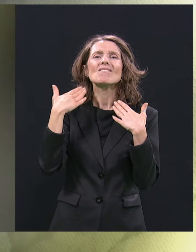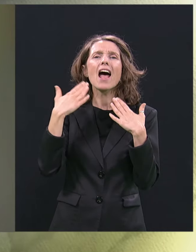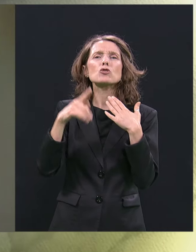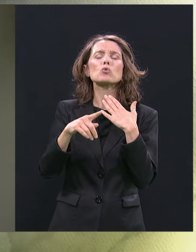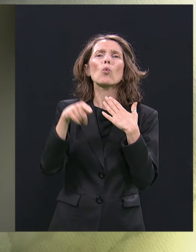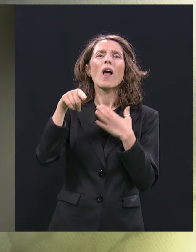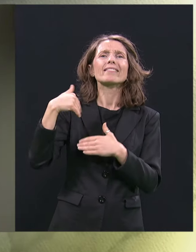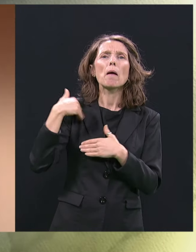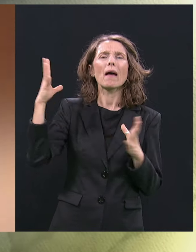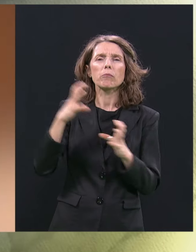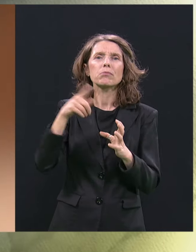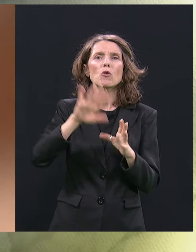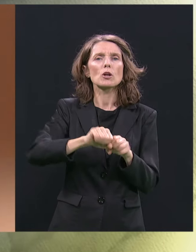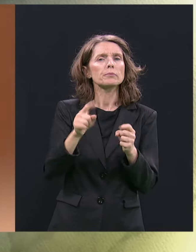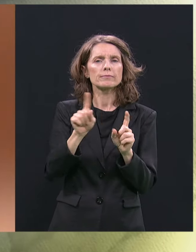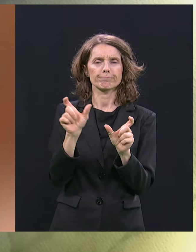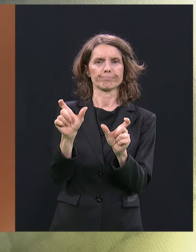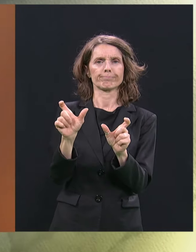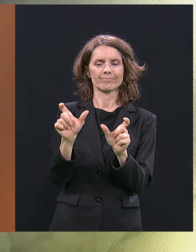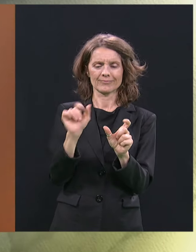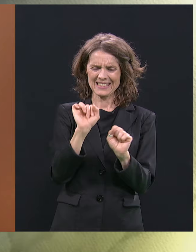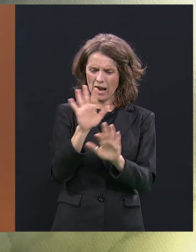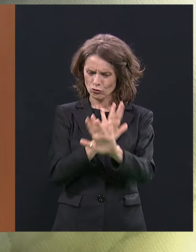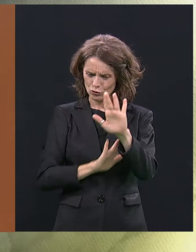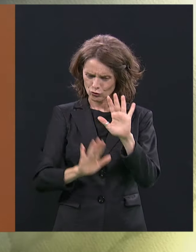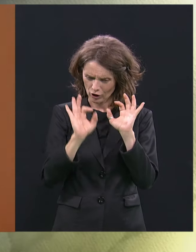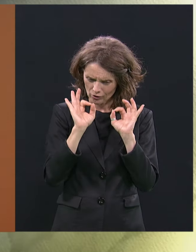tako zaštićeno drvo uspeva da da pravi zvuk.